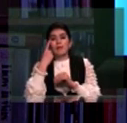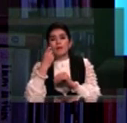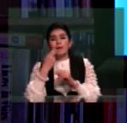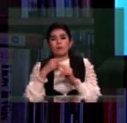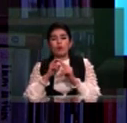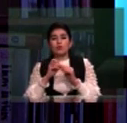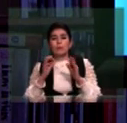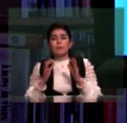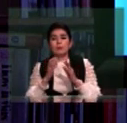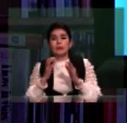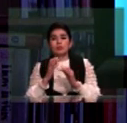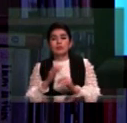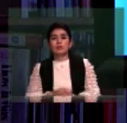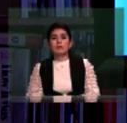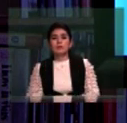безопасности?